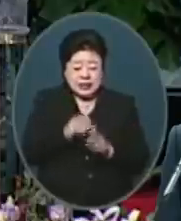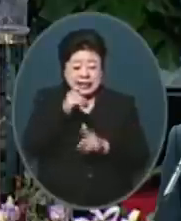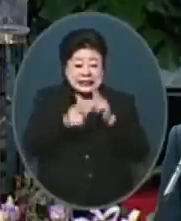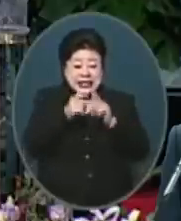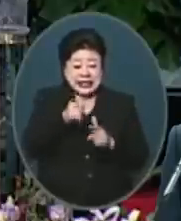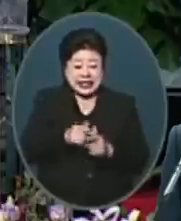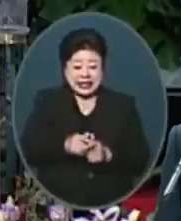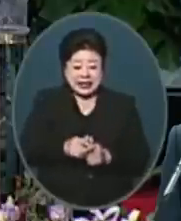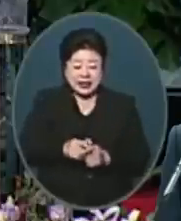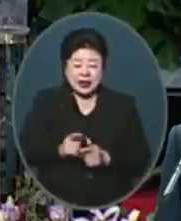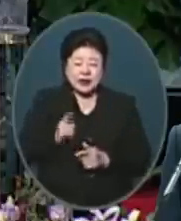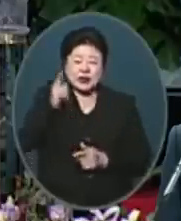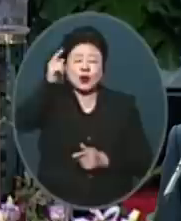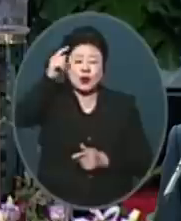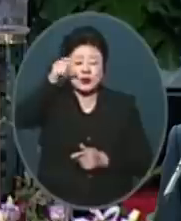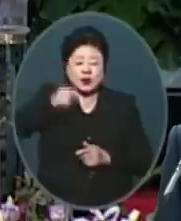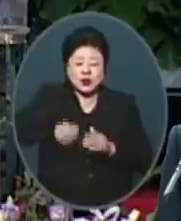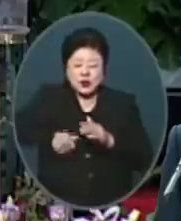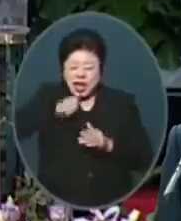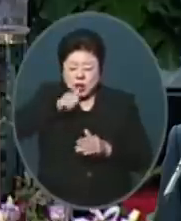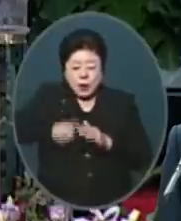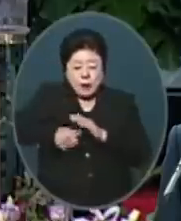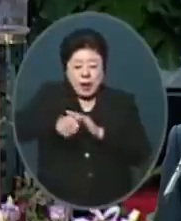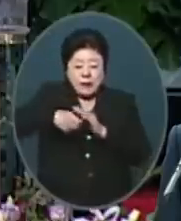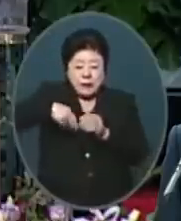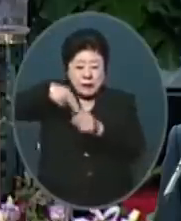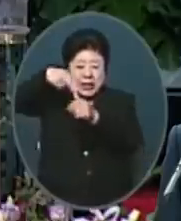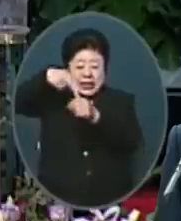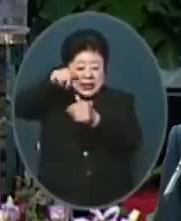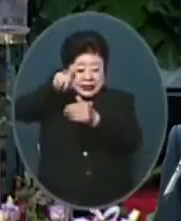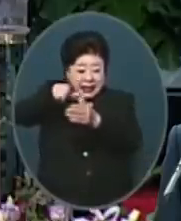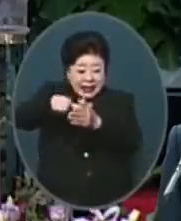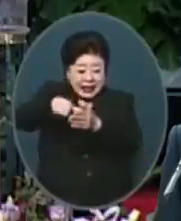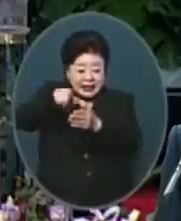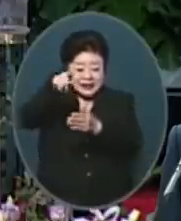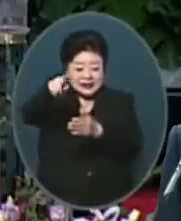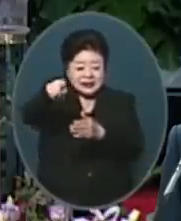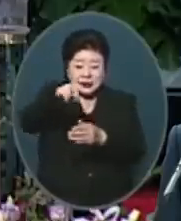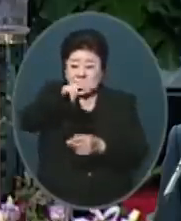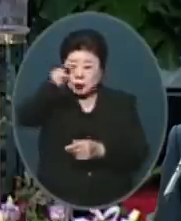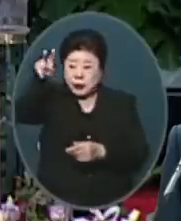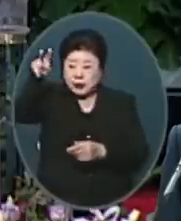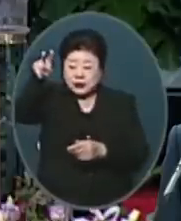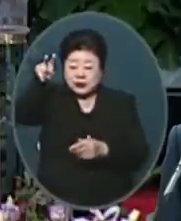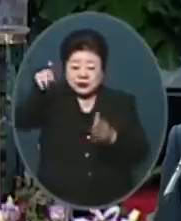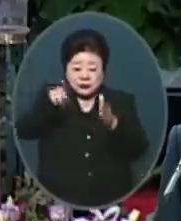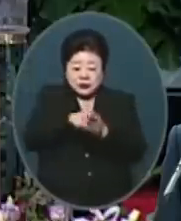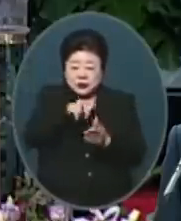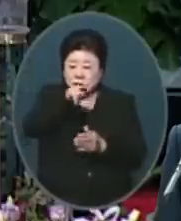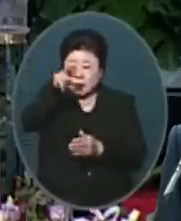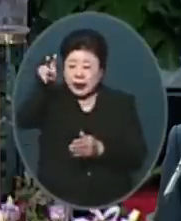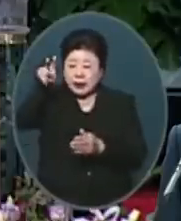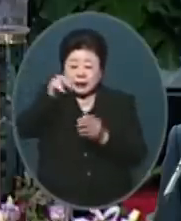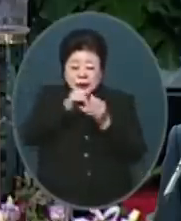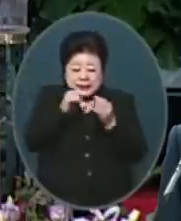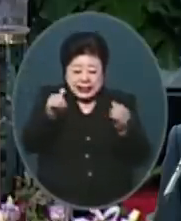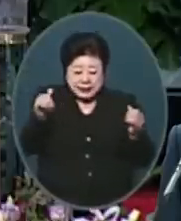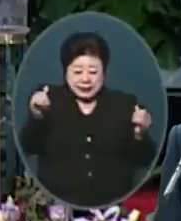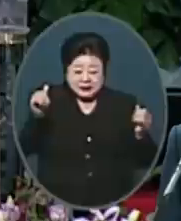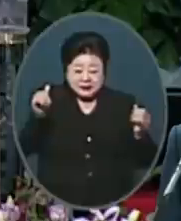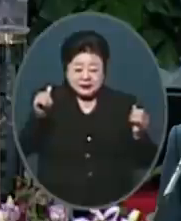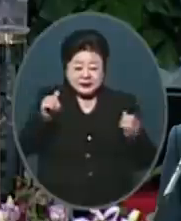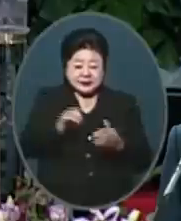장대에 놋뱀을 만들어 메어 달 때 그를 믿음으로 바라본